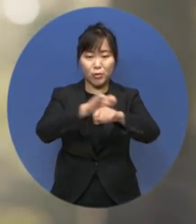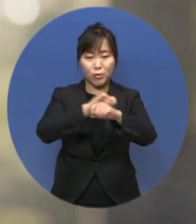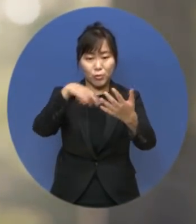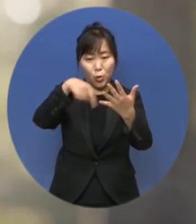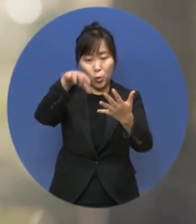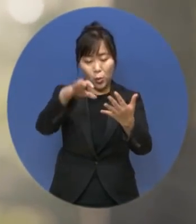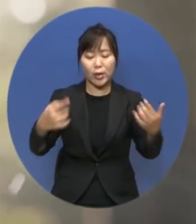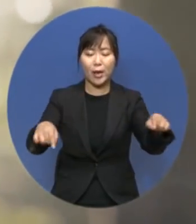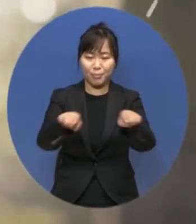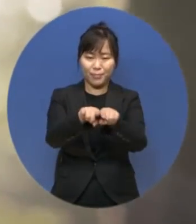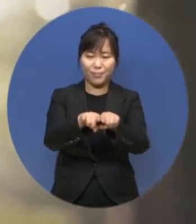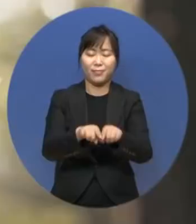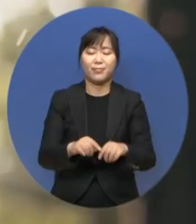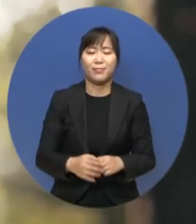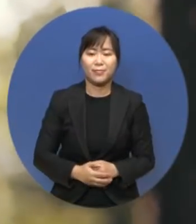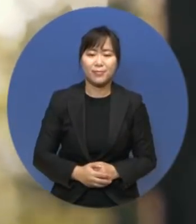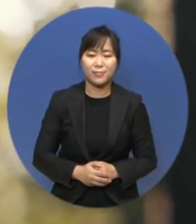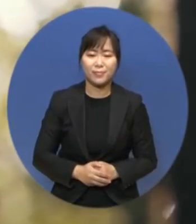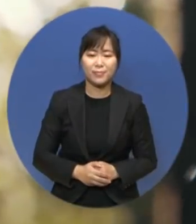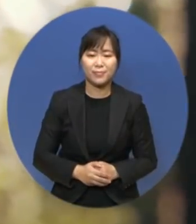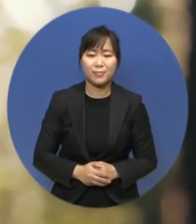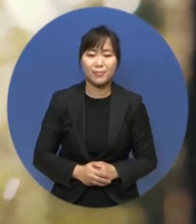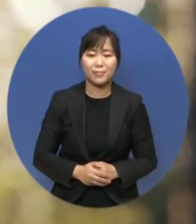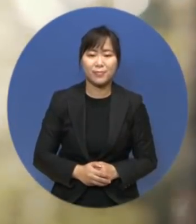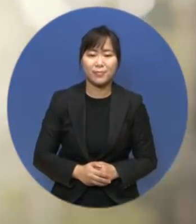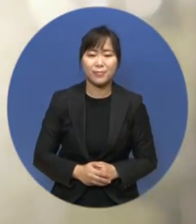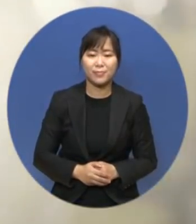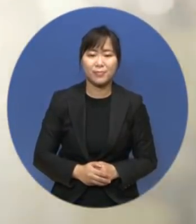국립특수교육원이 함께합니다.